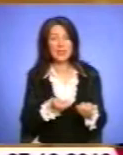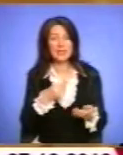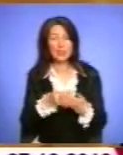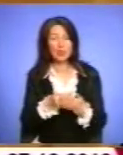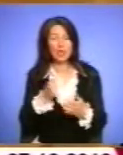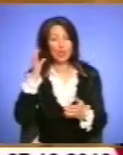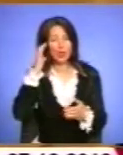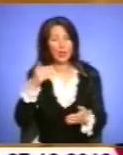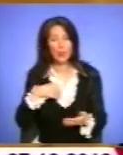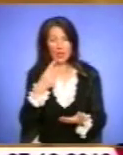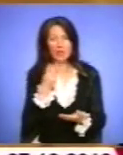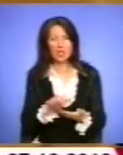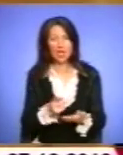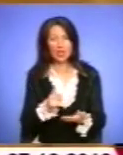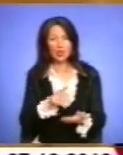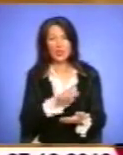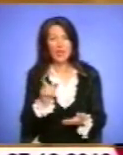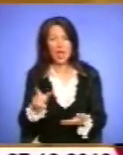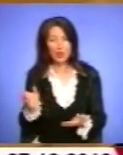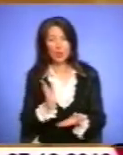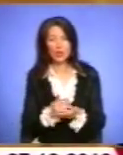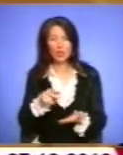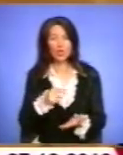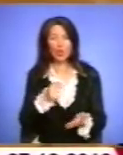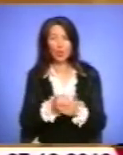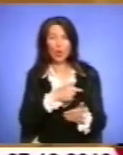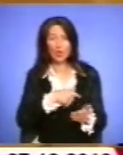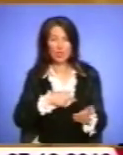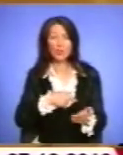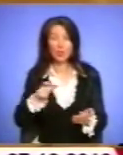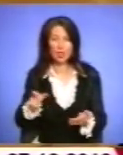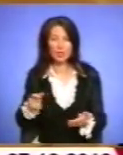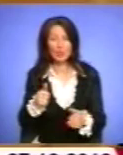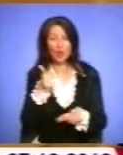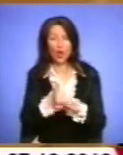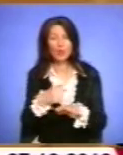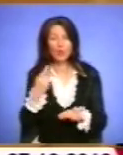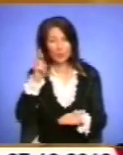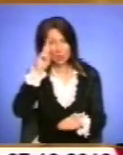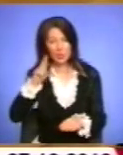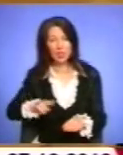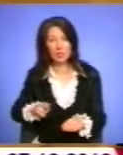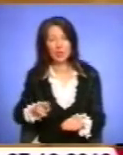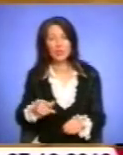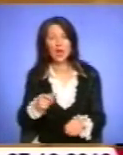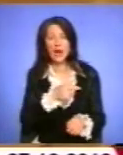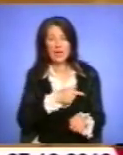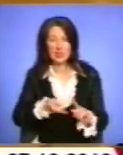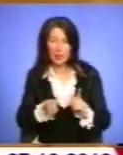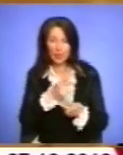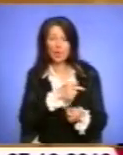мені виглядає, що не люди мають йти до депутатів чи до голови обласної державної адміністрації, а депутати і